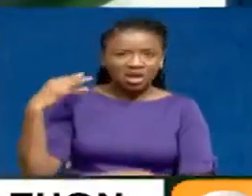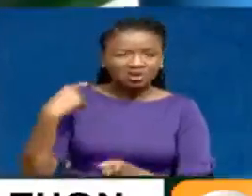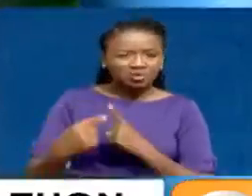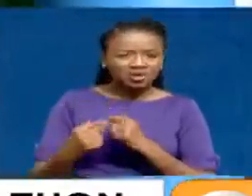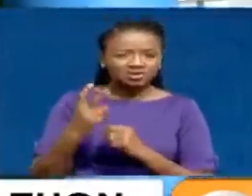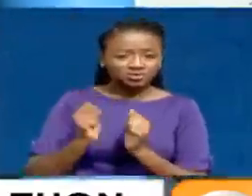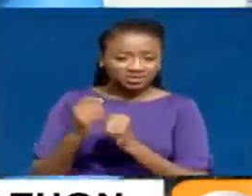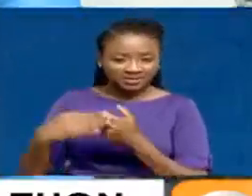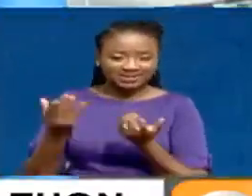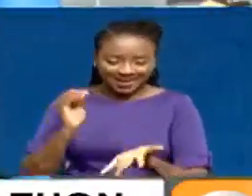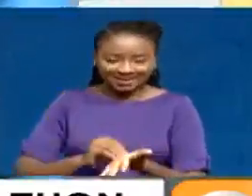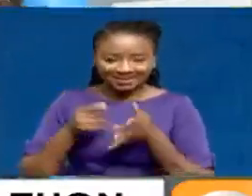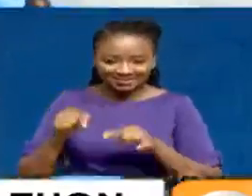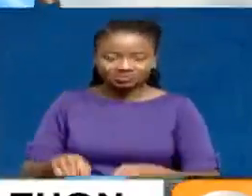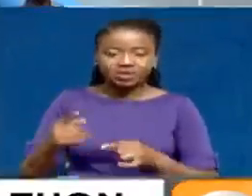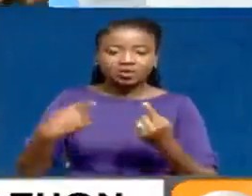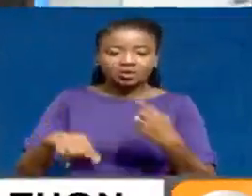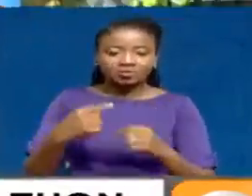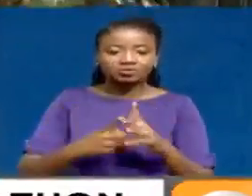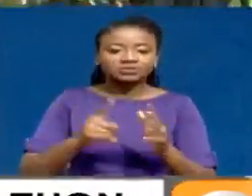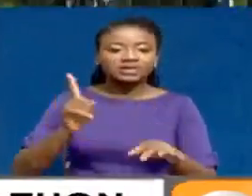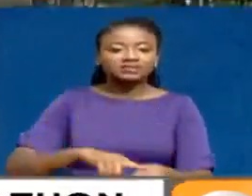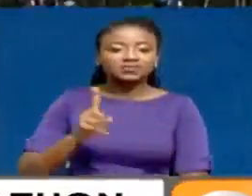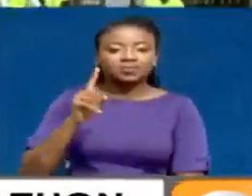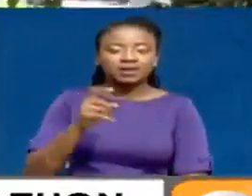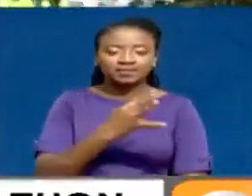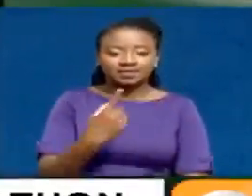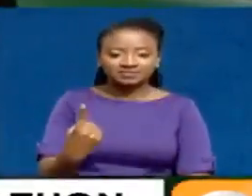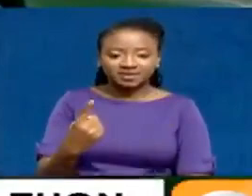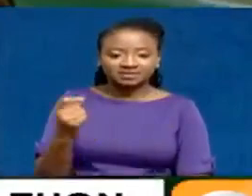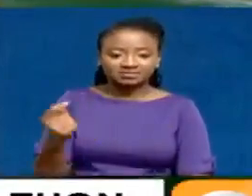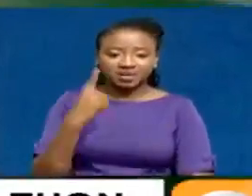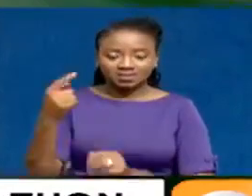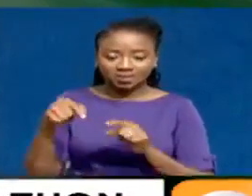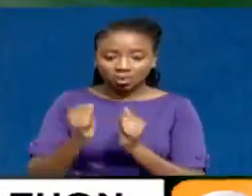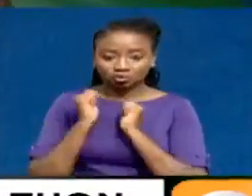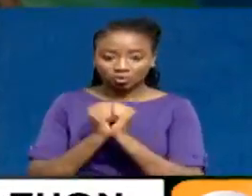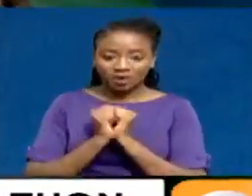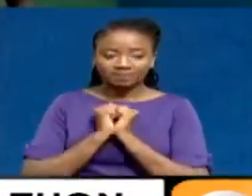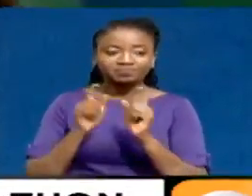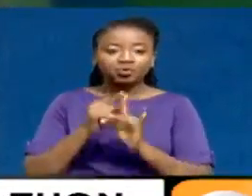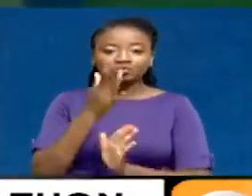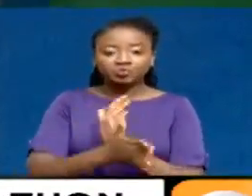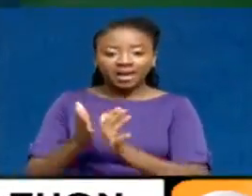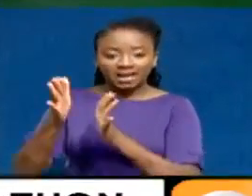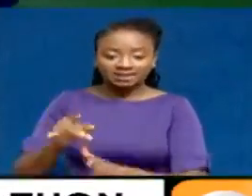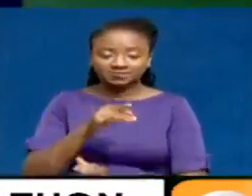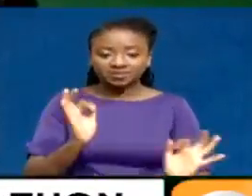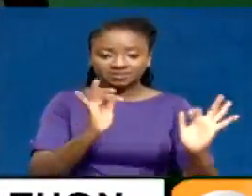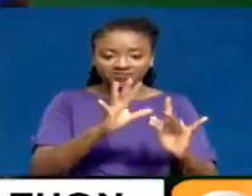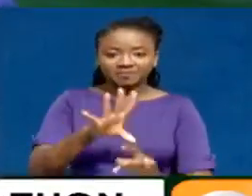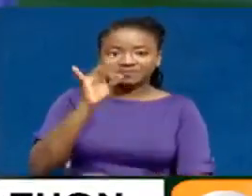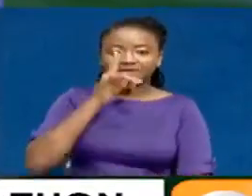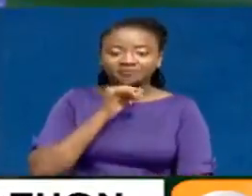2019, atajitosa uwanjani katika mashindano yatakayoanza tarehe 31 mwezi huu. Waandalizi wa mashindano hayo wamezindua njia mpya